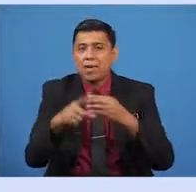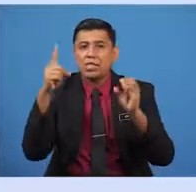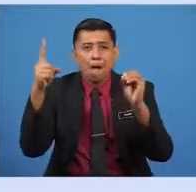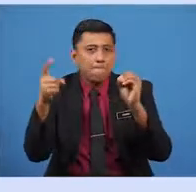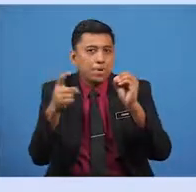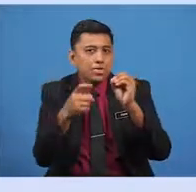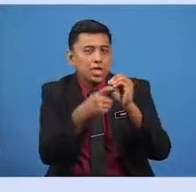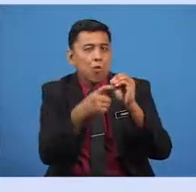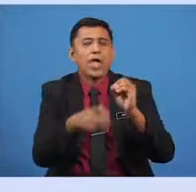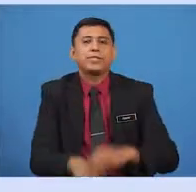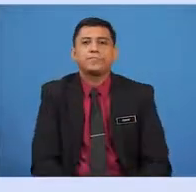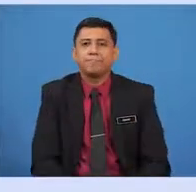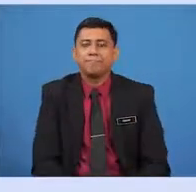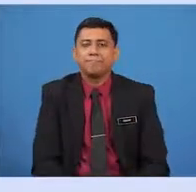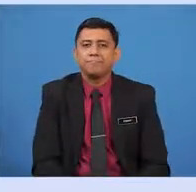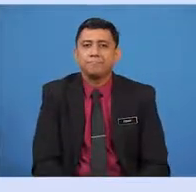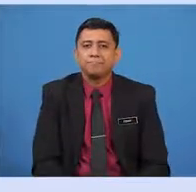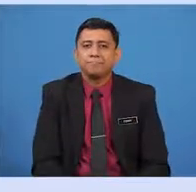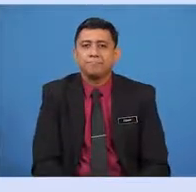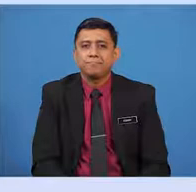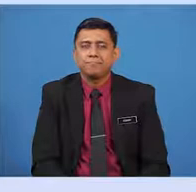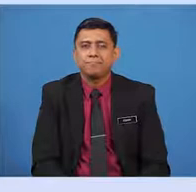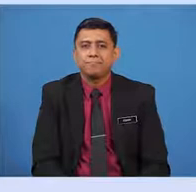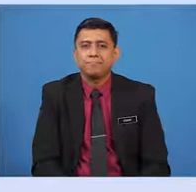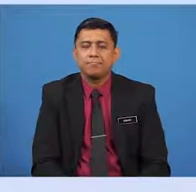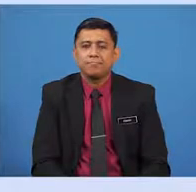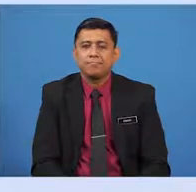akan terbentuk selepas persenyawaan.